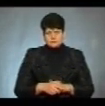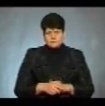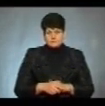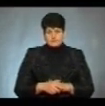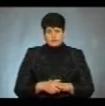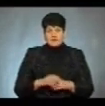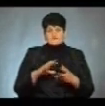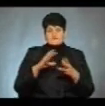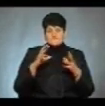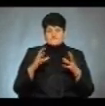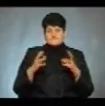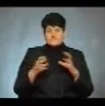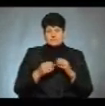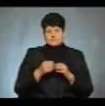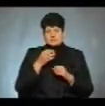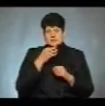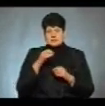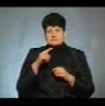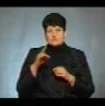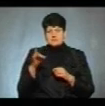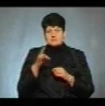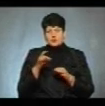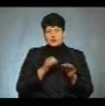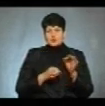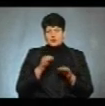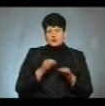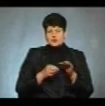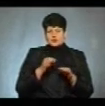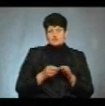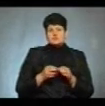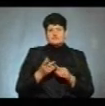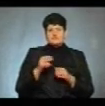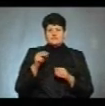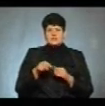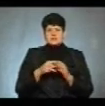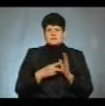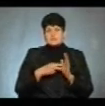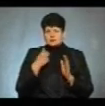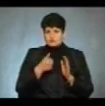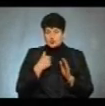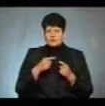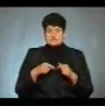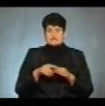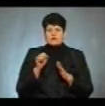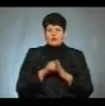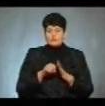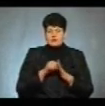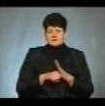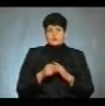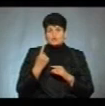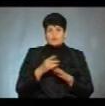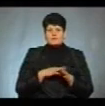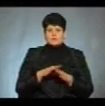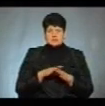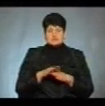Вирок обвинуваченим оголосив Зборівський райсуд 2 квітня 2018 року. Організатора вбивства Олександра Закутнього та одного із